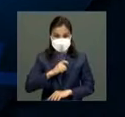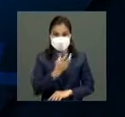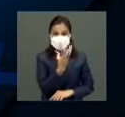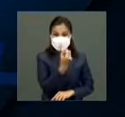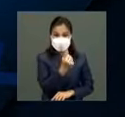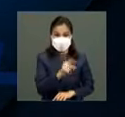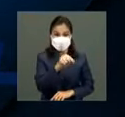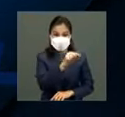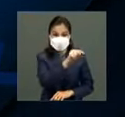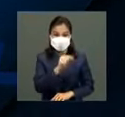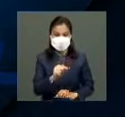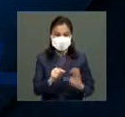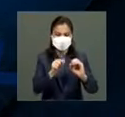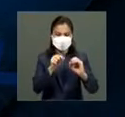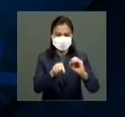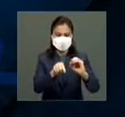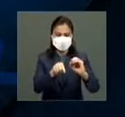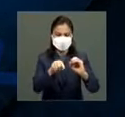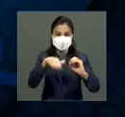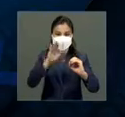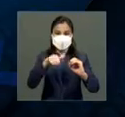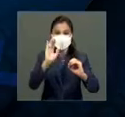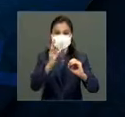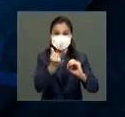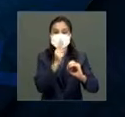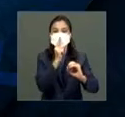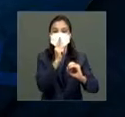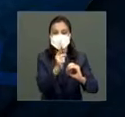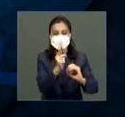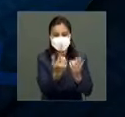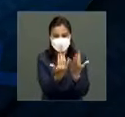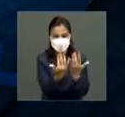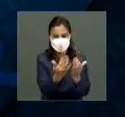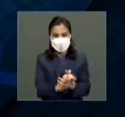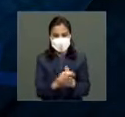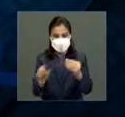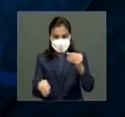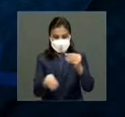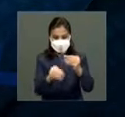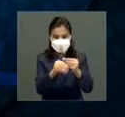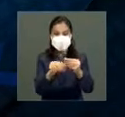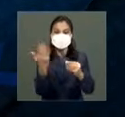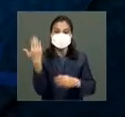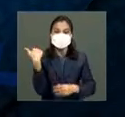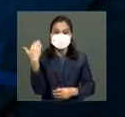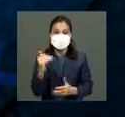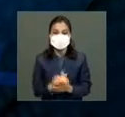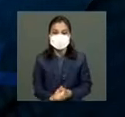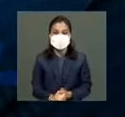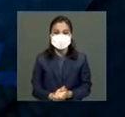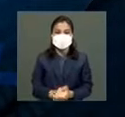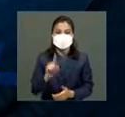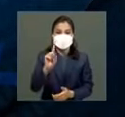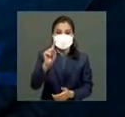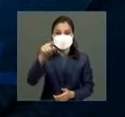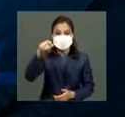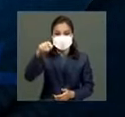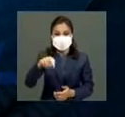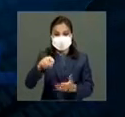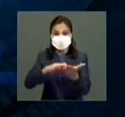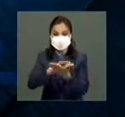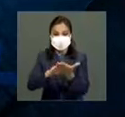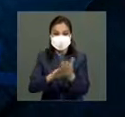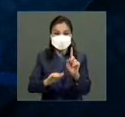ที่ 0. กว่านะครับเดี๋ยวเป็นเท่าไหร่เดี๋ยวจะแจ้งให้ทราบอีกทีนึงนะครับเพิ่มเติมเมื่อวานนี้1,000ประธานโท